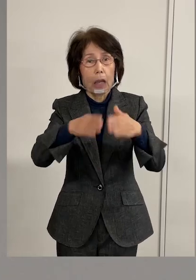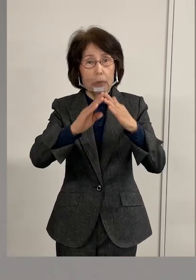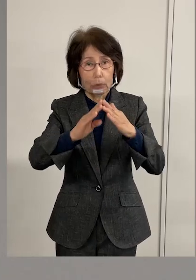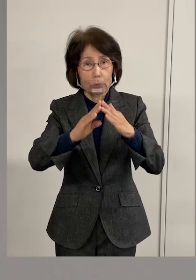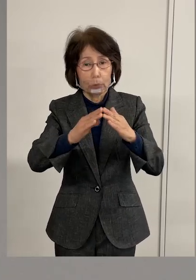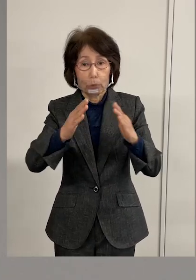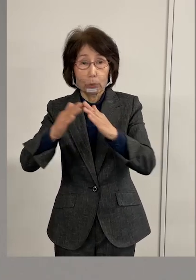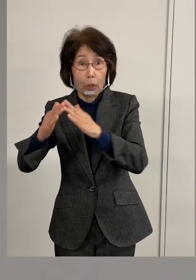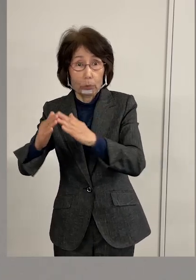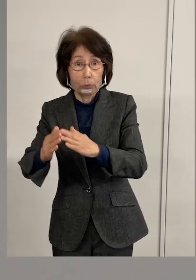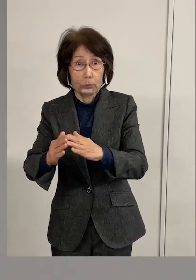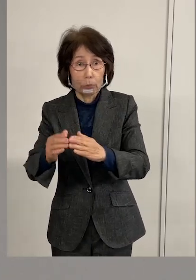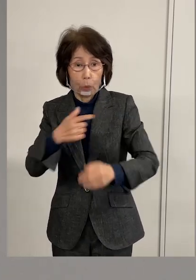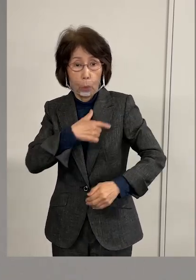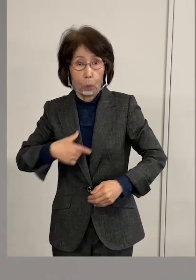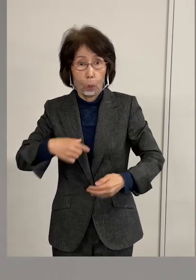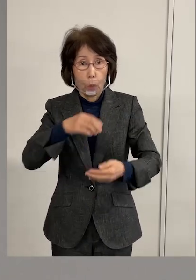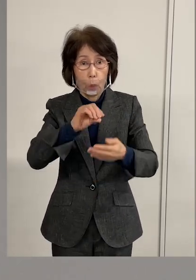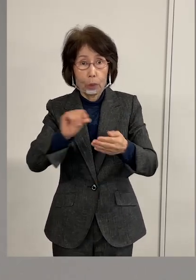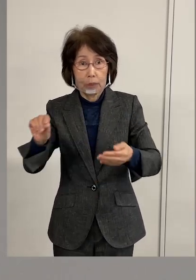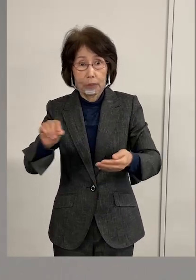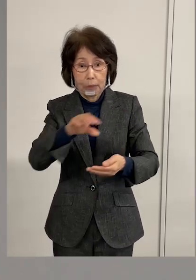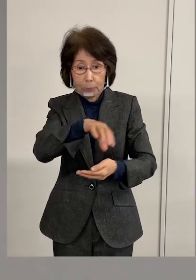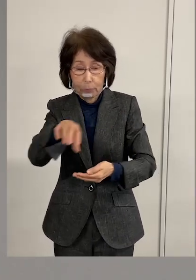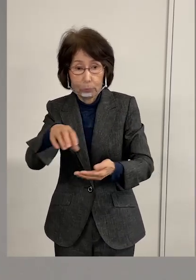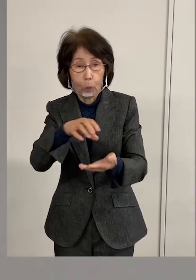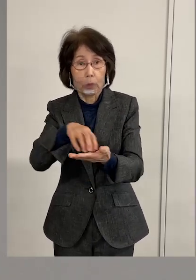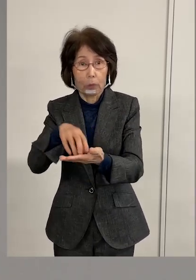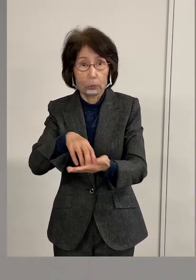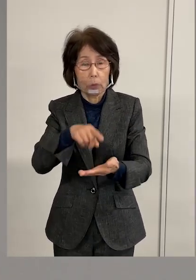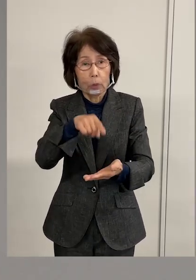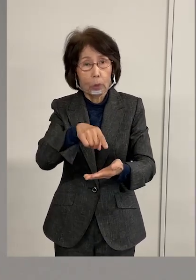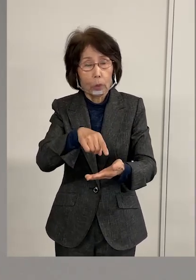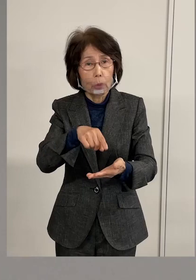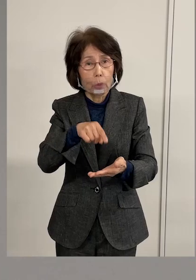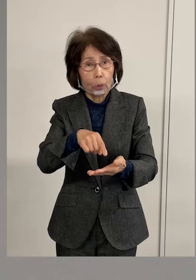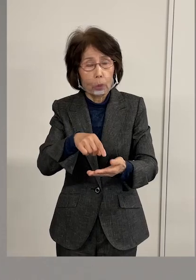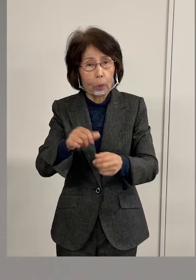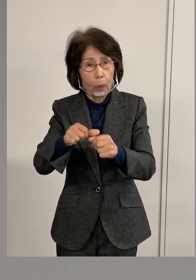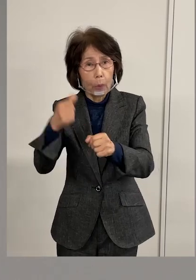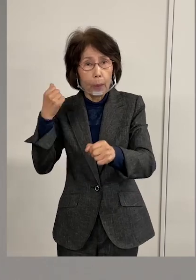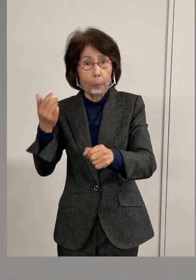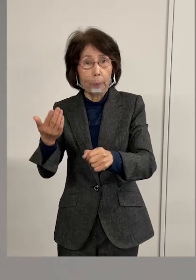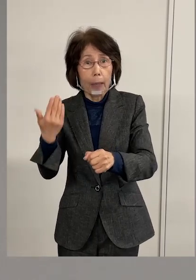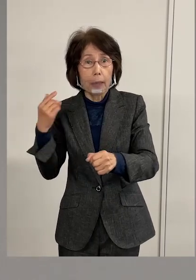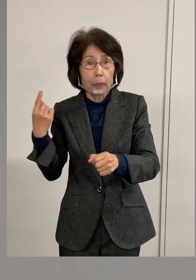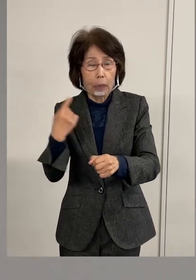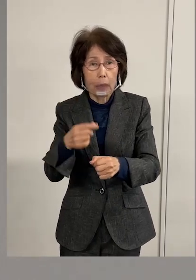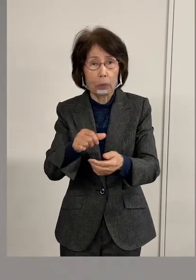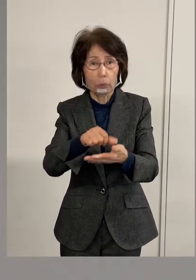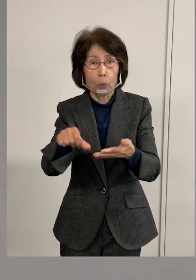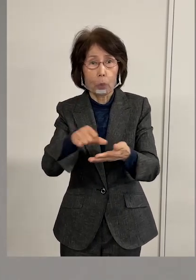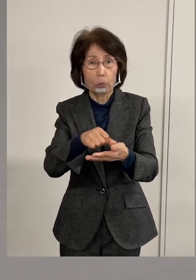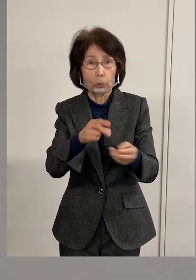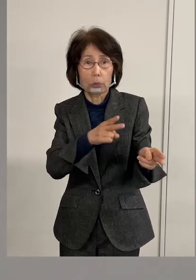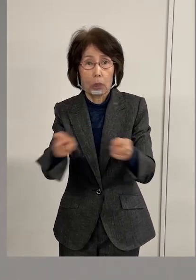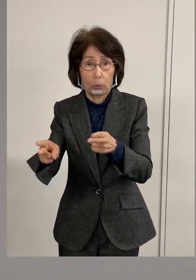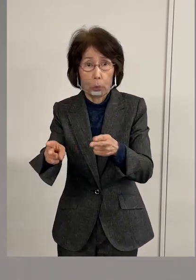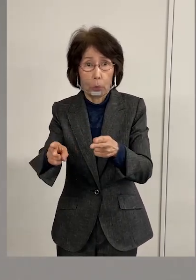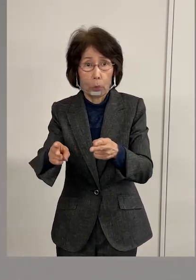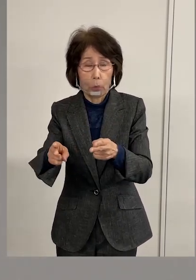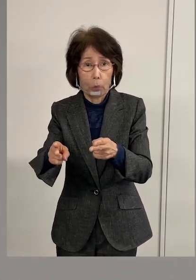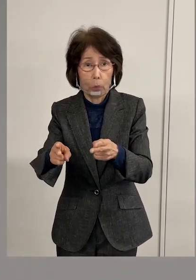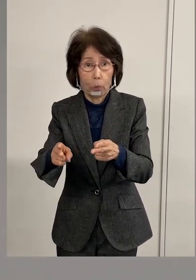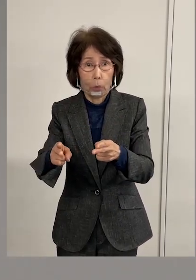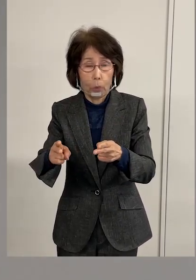協力をという記事が載ってるんですけれども、これ確か登録制度を5年ほど前から、高知市の場合設置をしてたんだけど、な